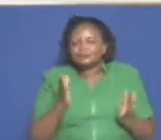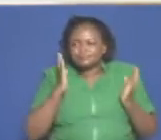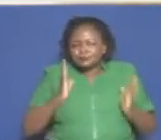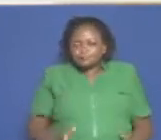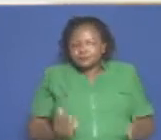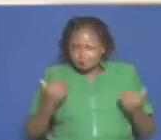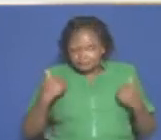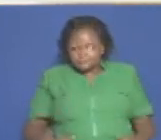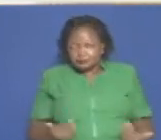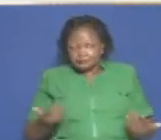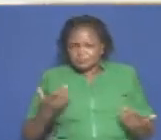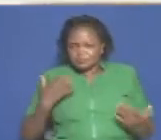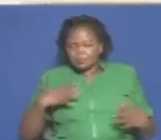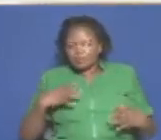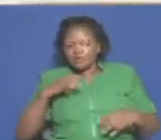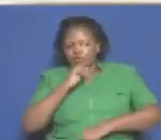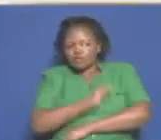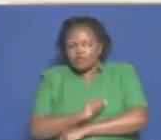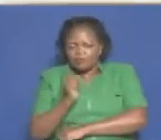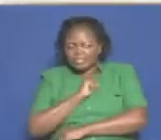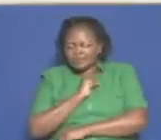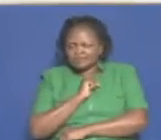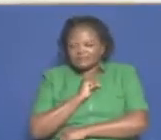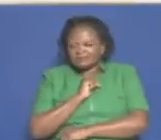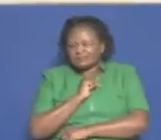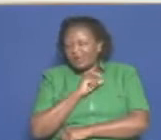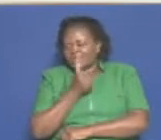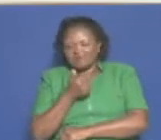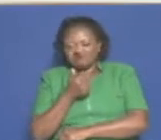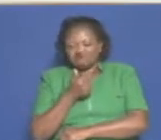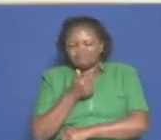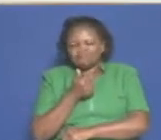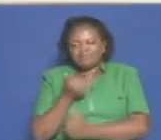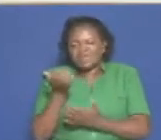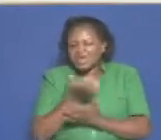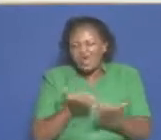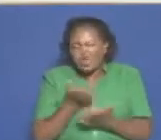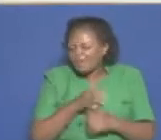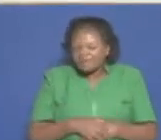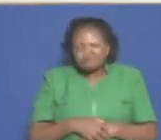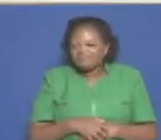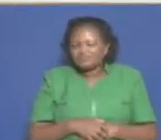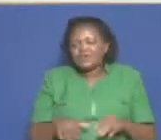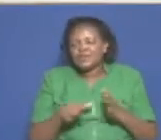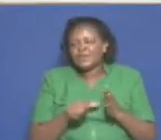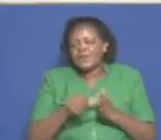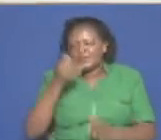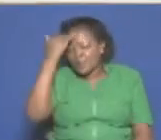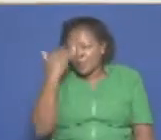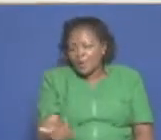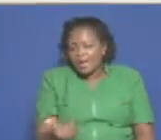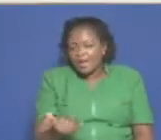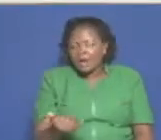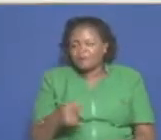natoka, kuna wale wamesoma kitambo, unapata saa uchumi hauwezi saidia mtu, kwa sababu tuseme mahali natoka kuna